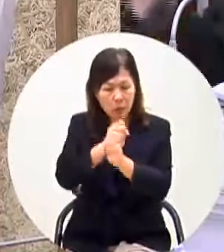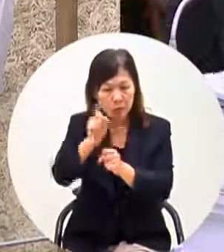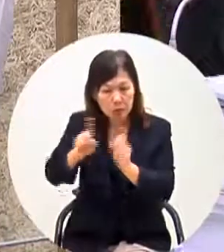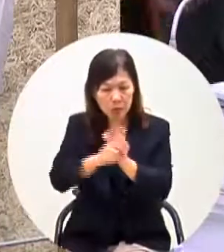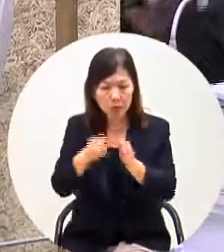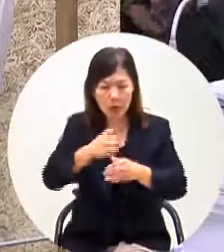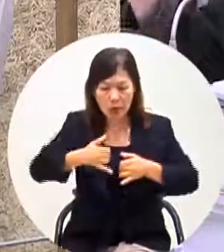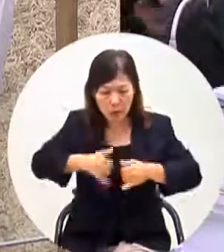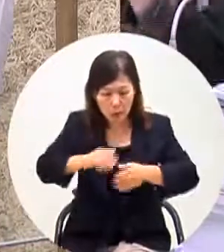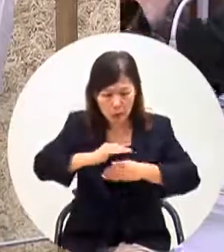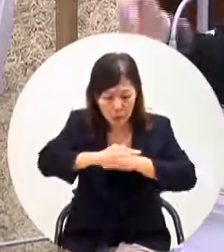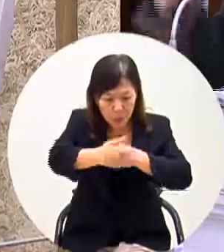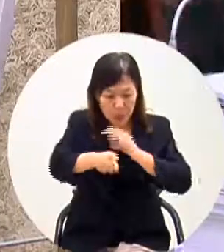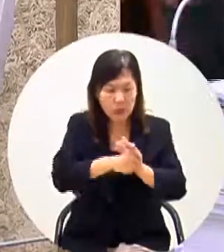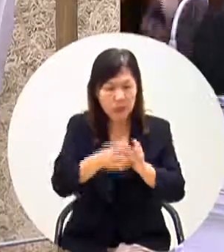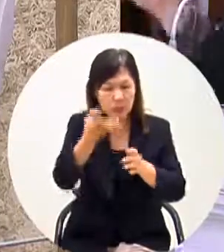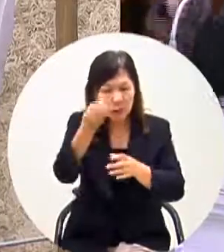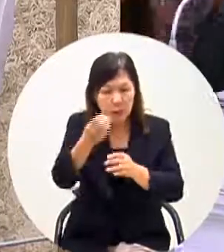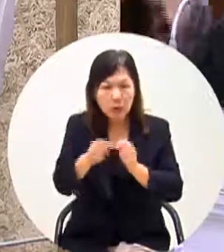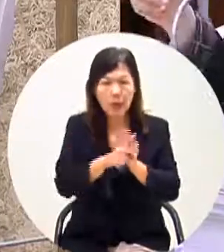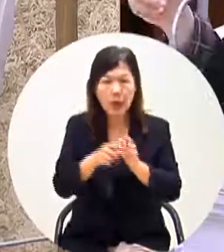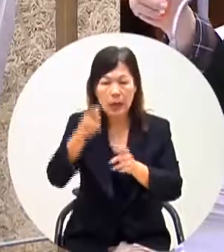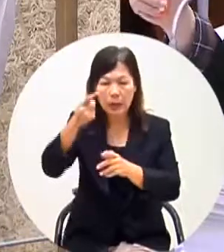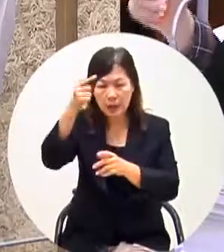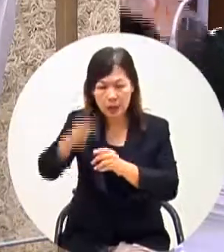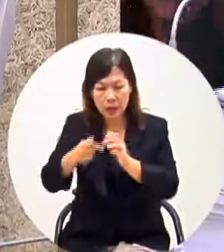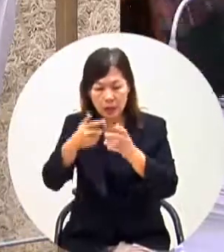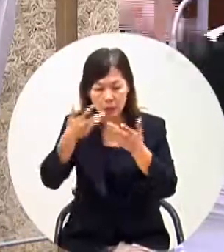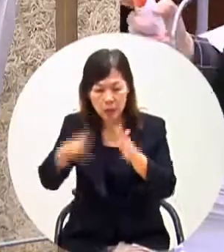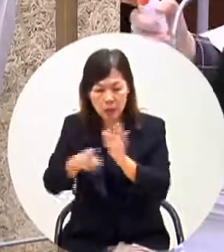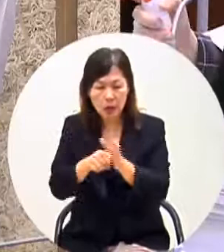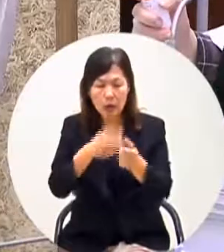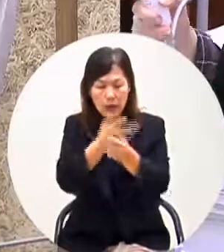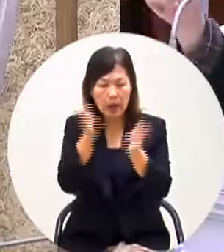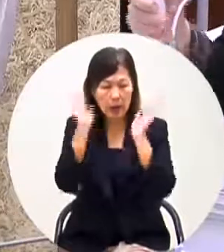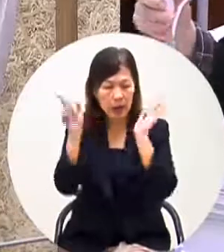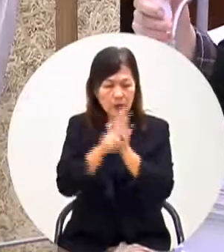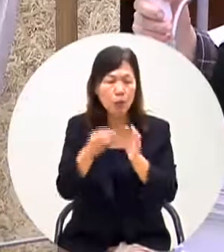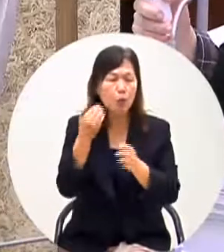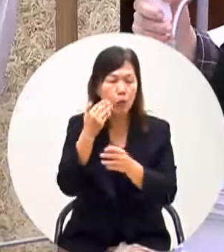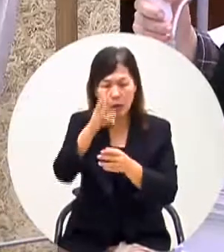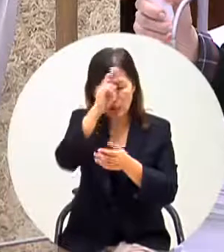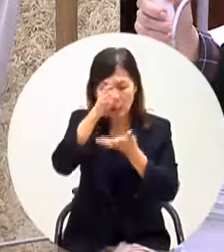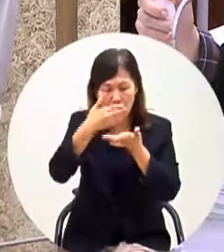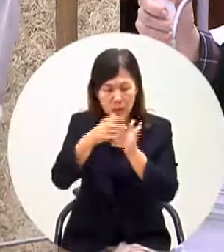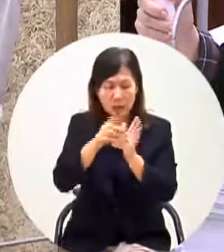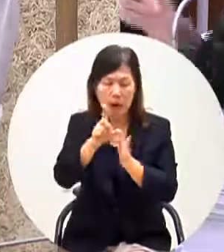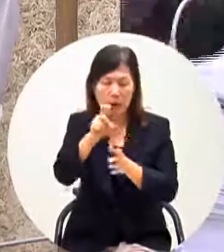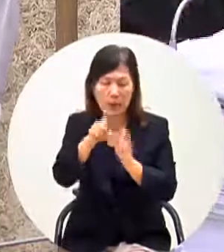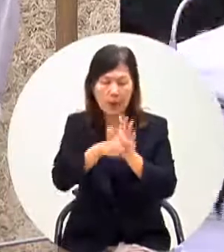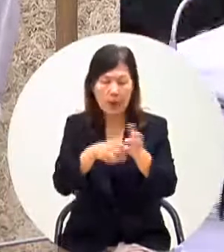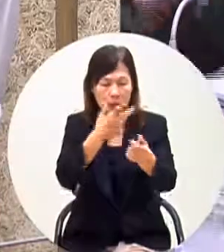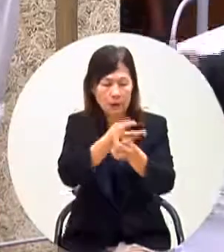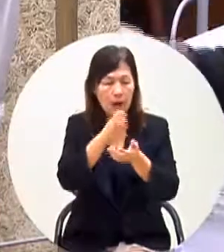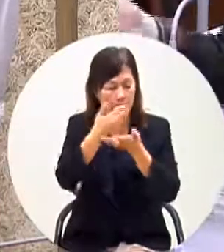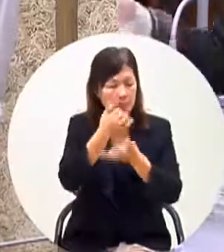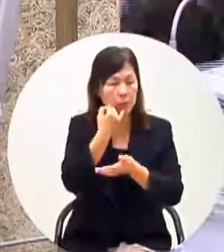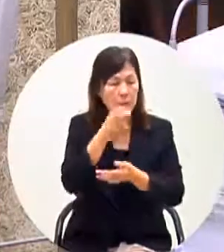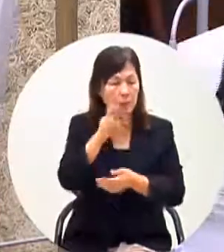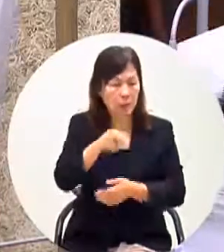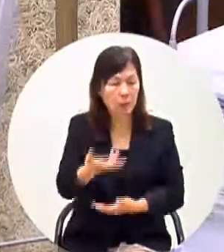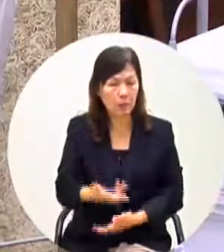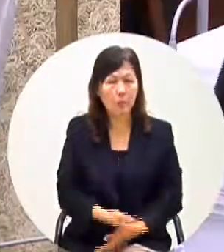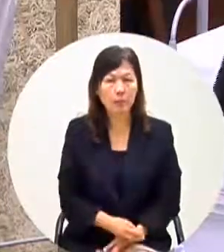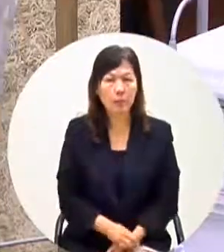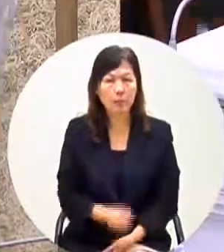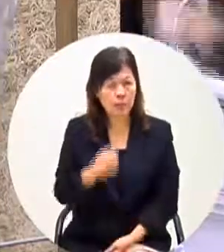一亿多可以让多少的孩子，付不起营养午餐的人可以吃到营养午餐，你知道吗？处长，那你